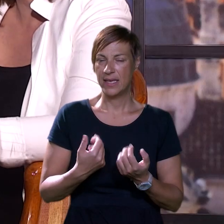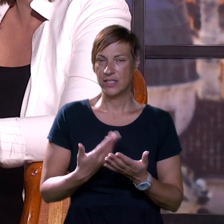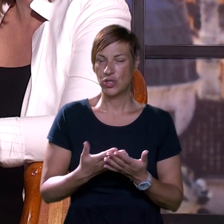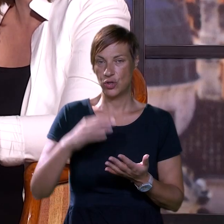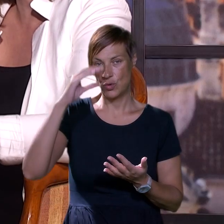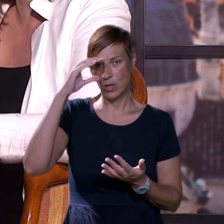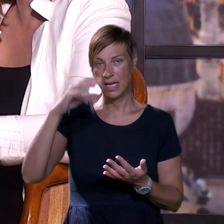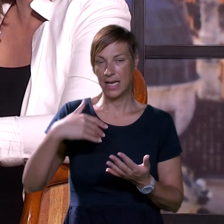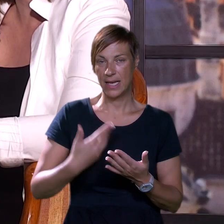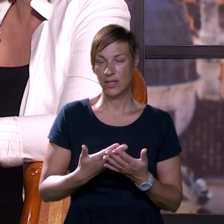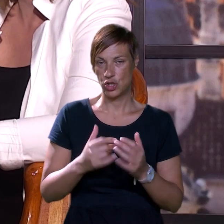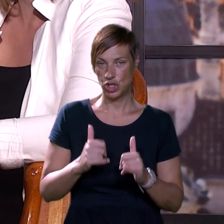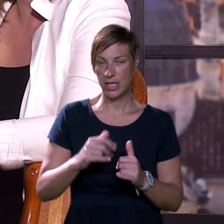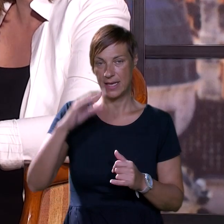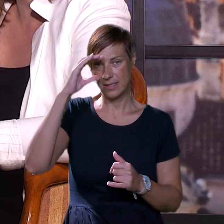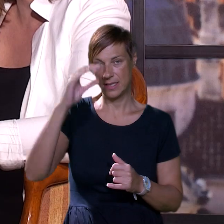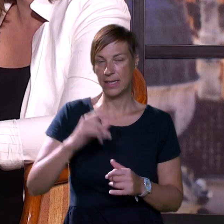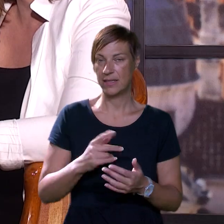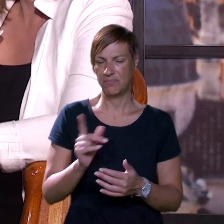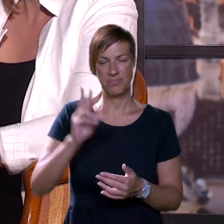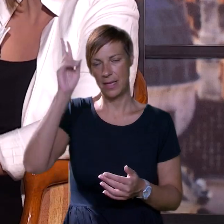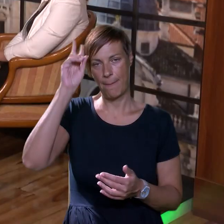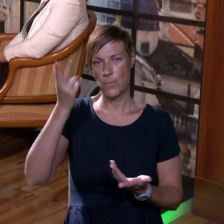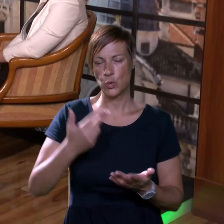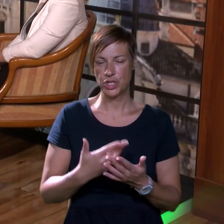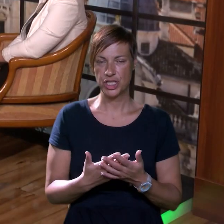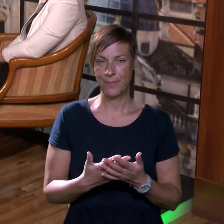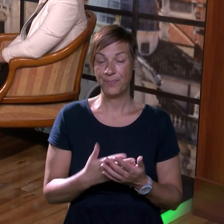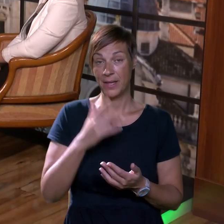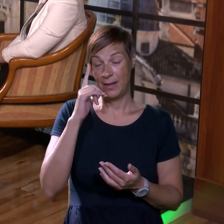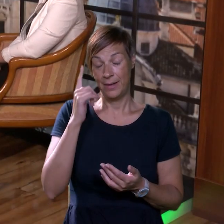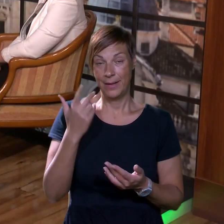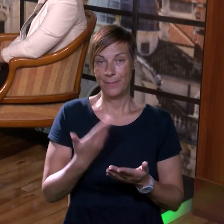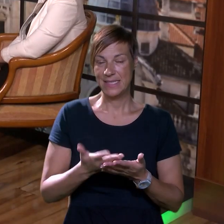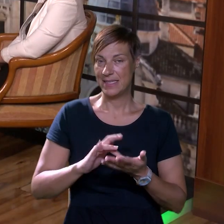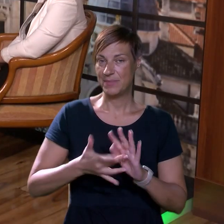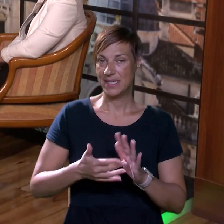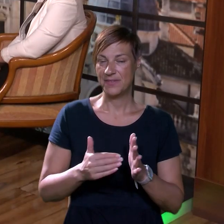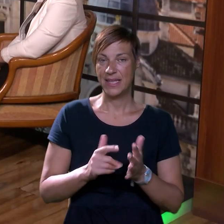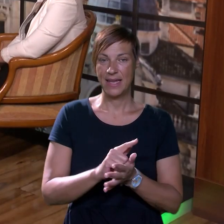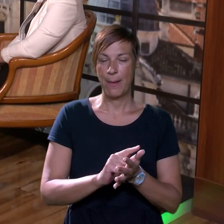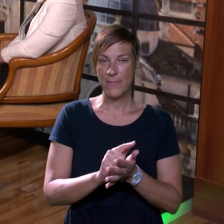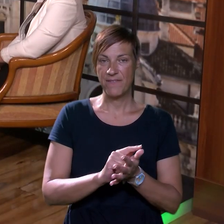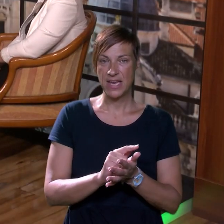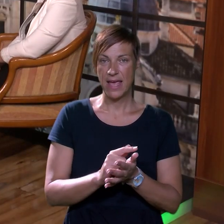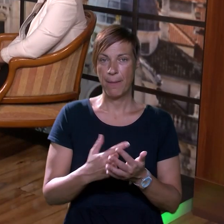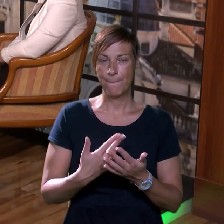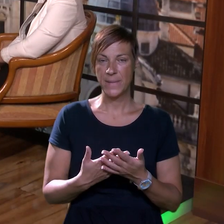trenucima to sagledati na taj način kao što danas gledate? Nemoguće. Ne. Mislim, za sve zaista treba